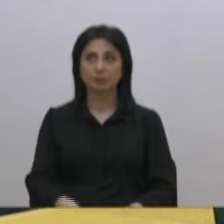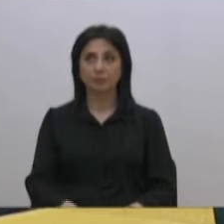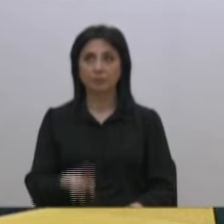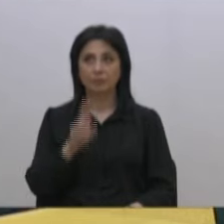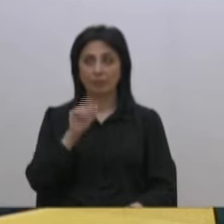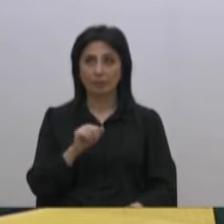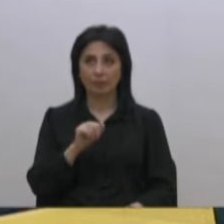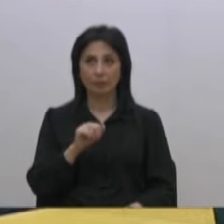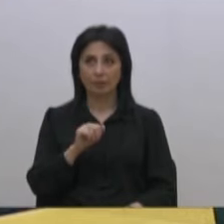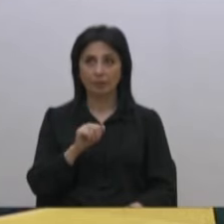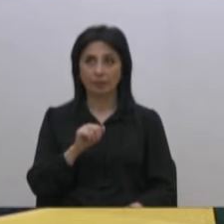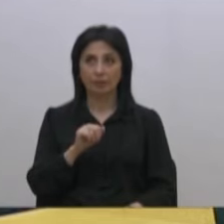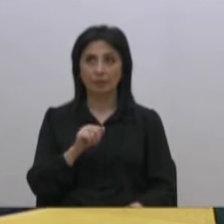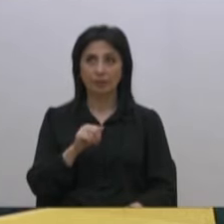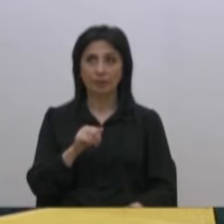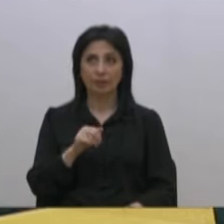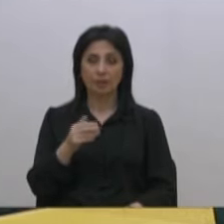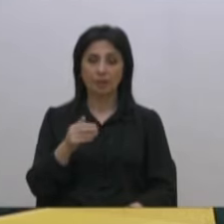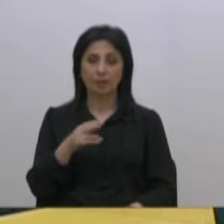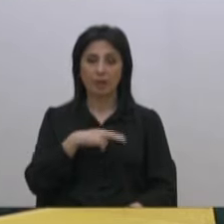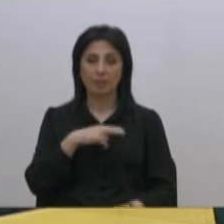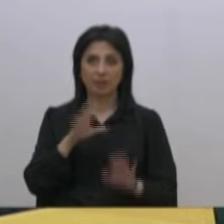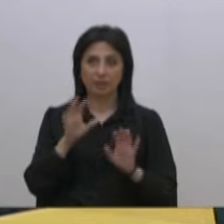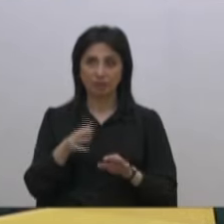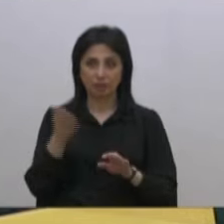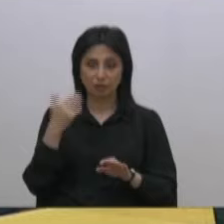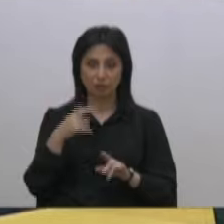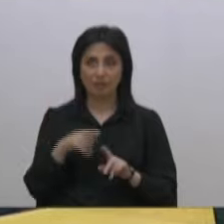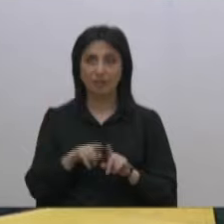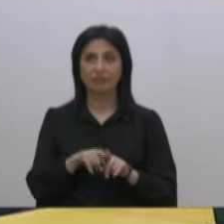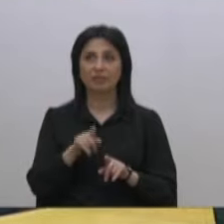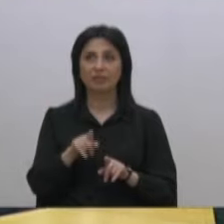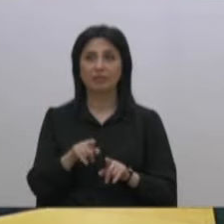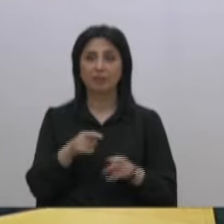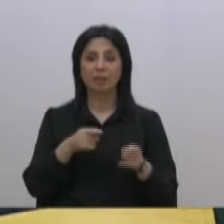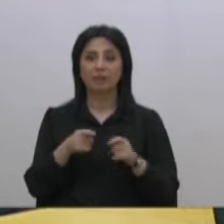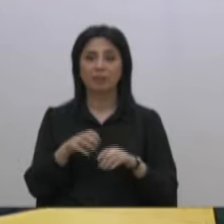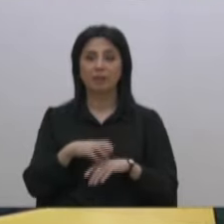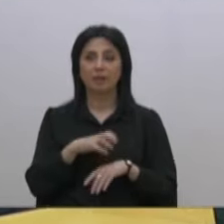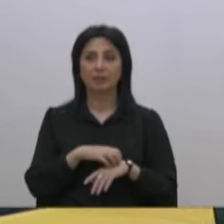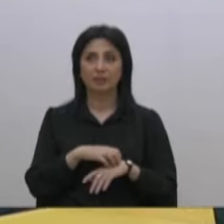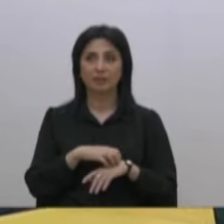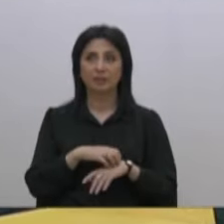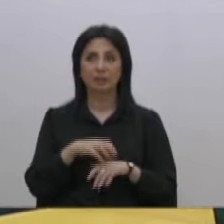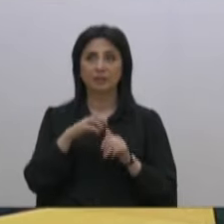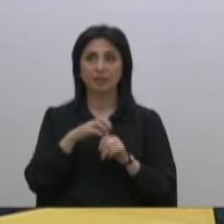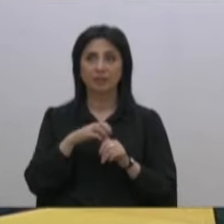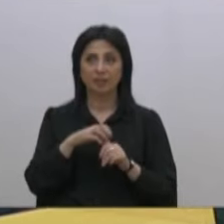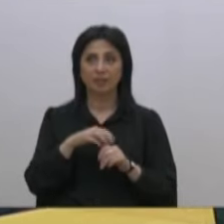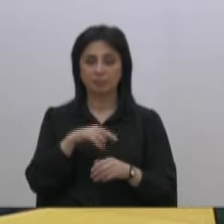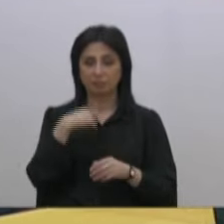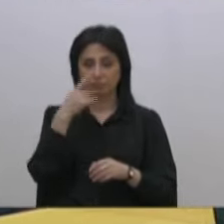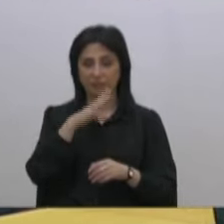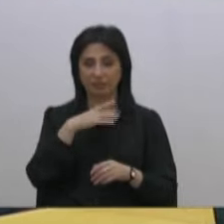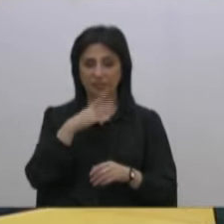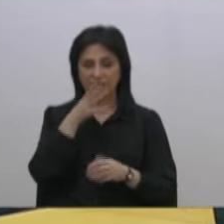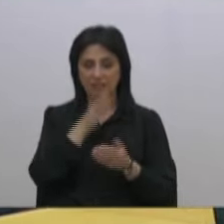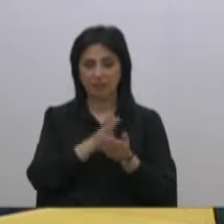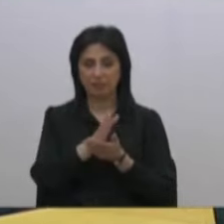და ადრეთა პარლამენტის თავმჯდომარე და ასევე მართველი პარტიის ლიდერი პირადად იყო